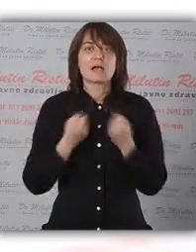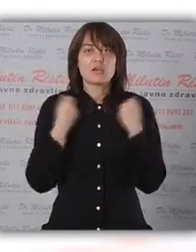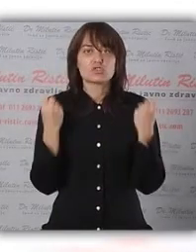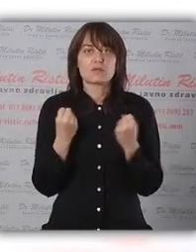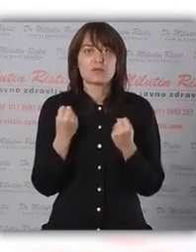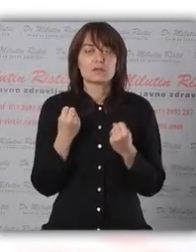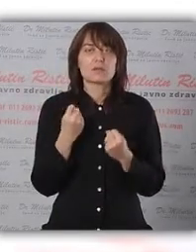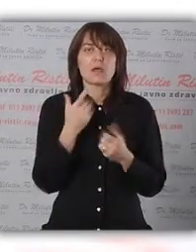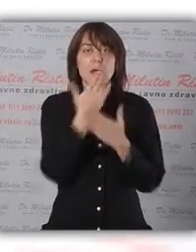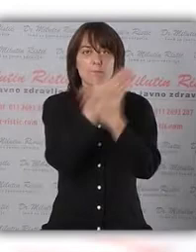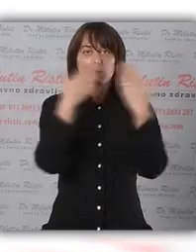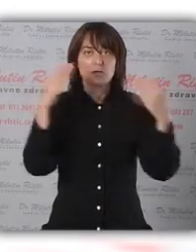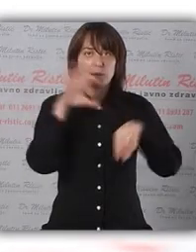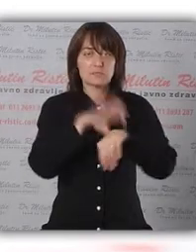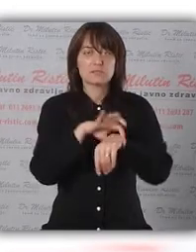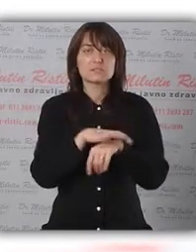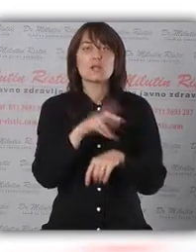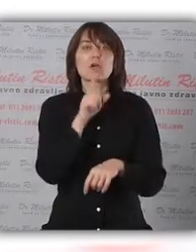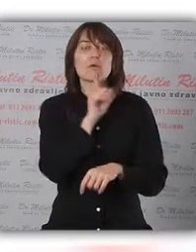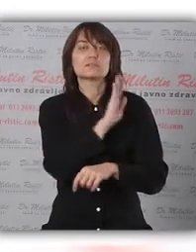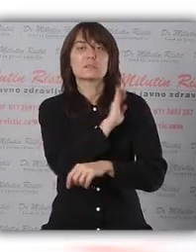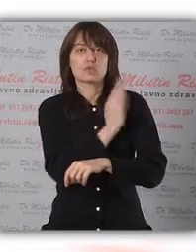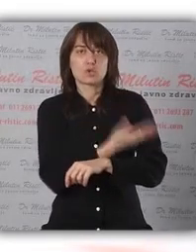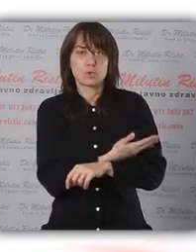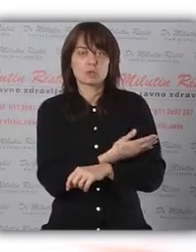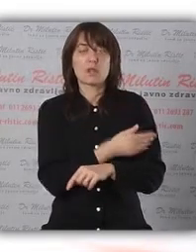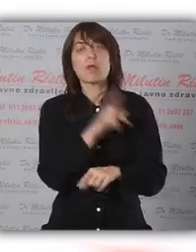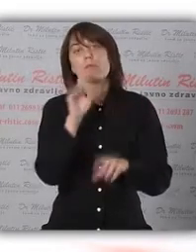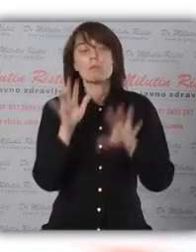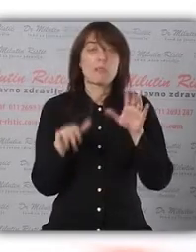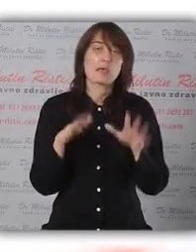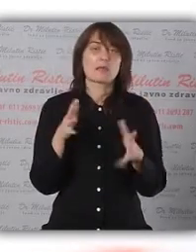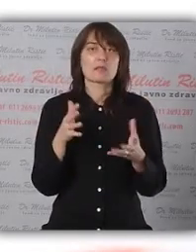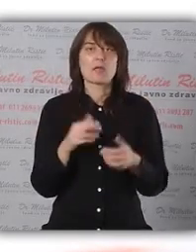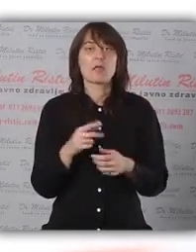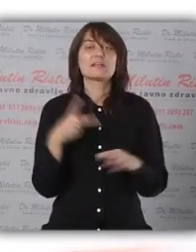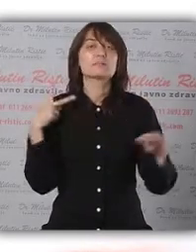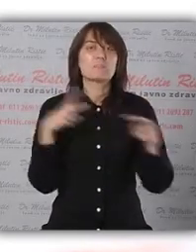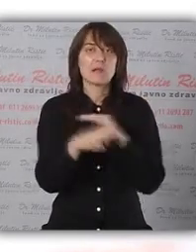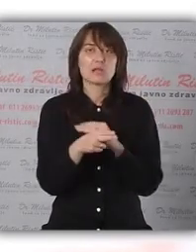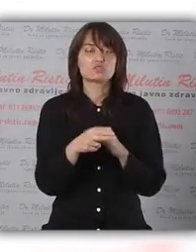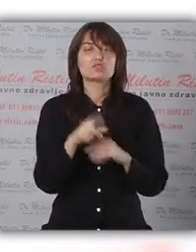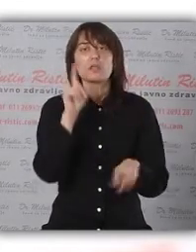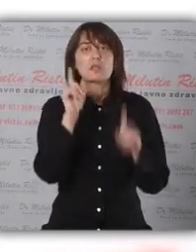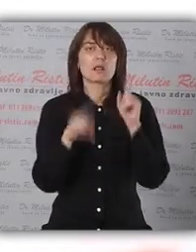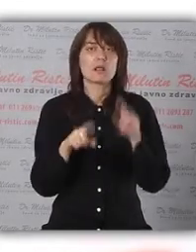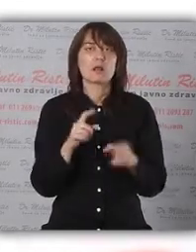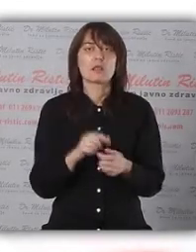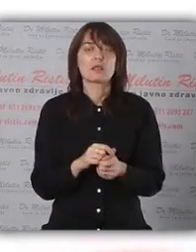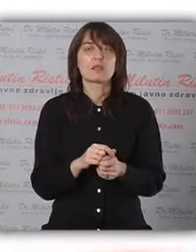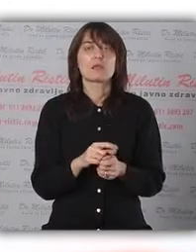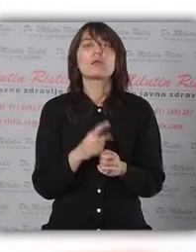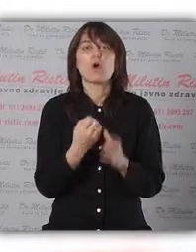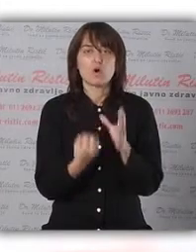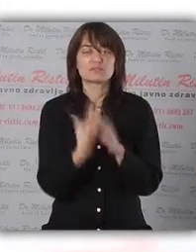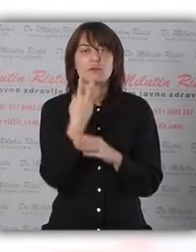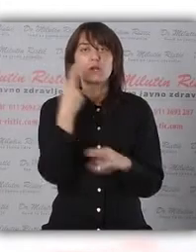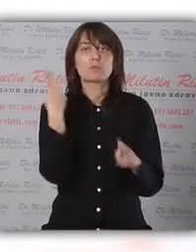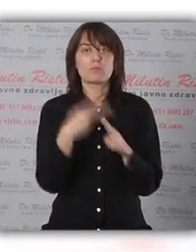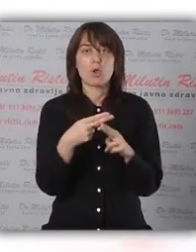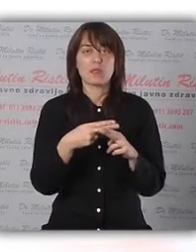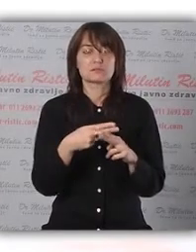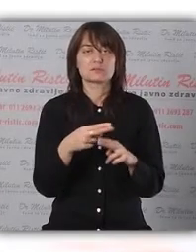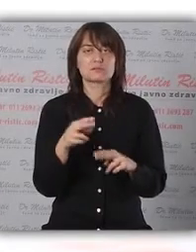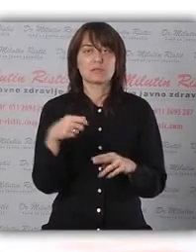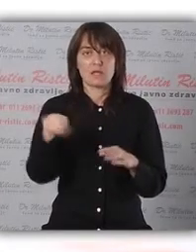visok stepen angažovanja savremene medicine koja se trudi da negde spreči ili